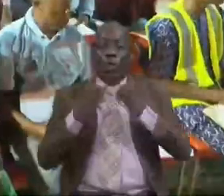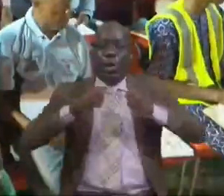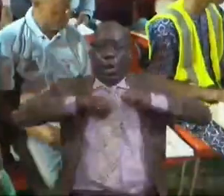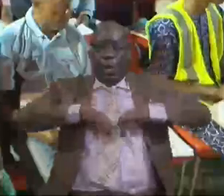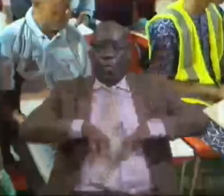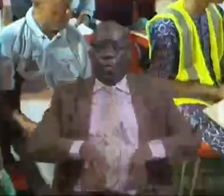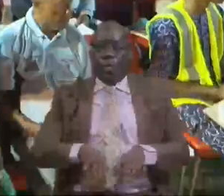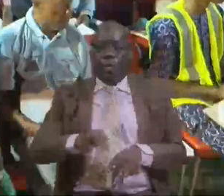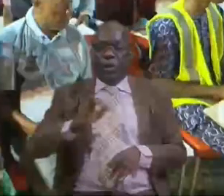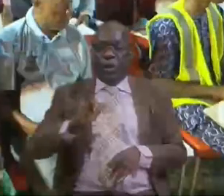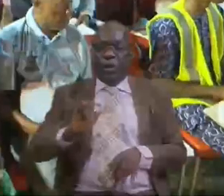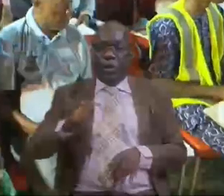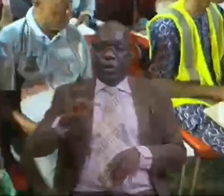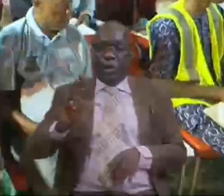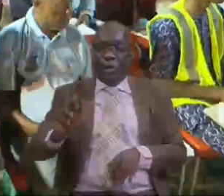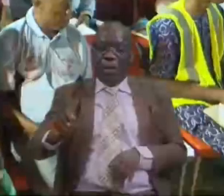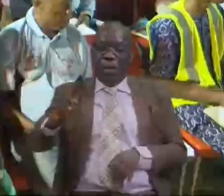l'imputation précieuse.